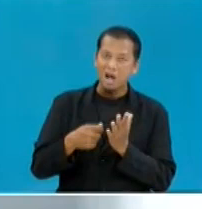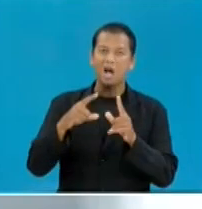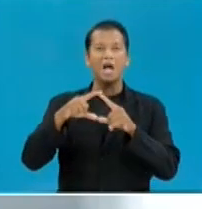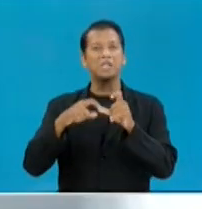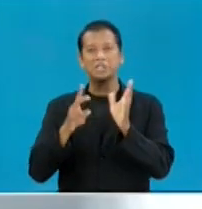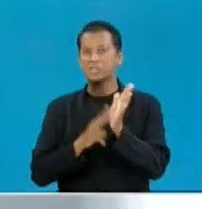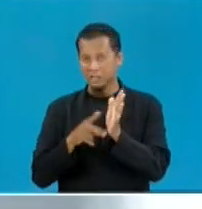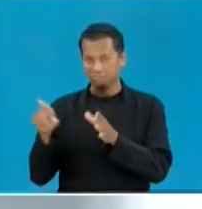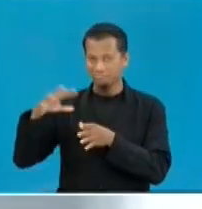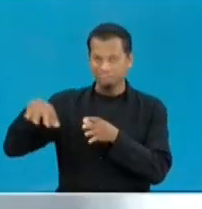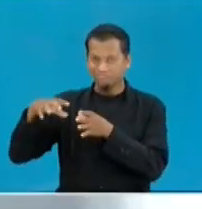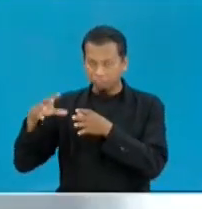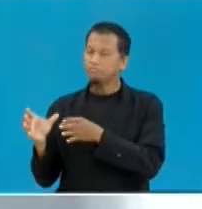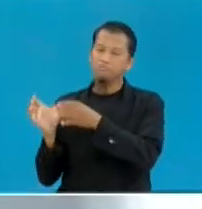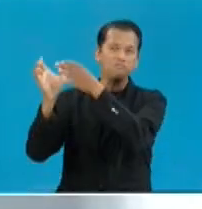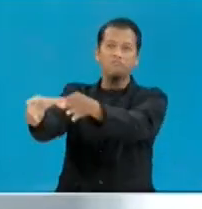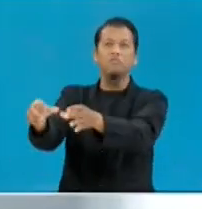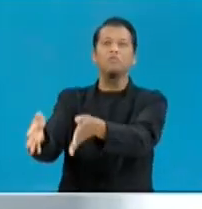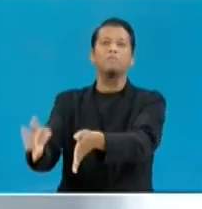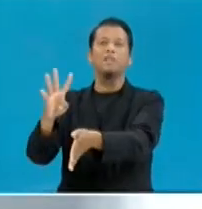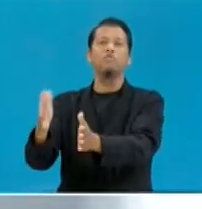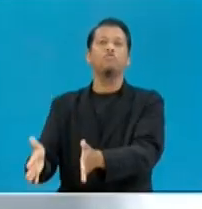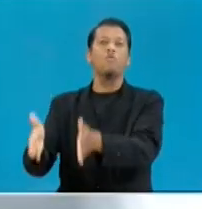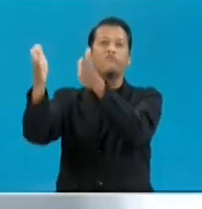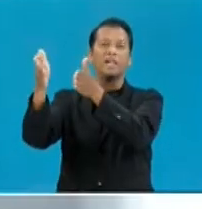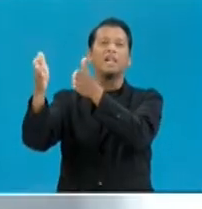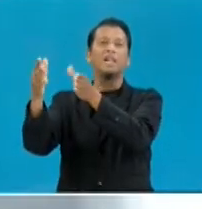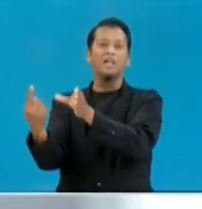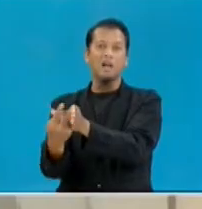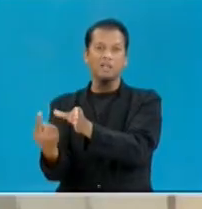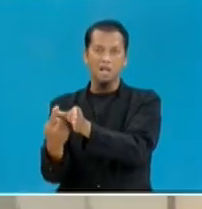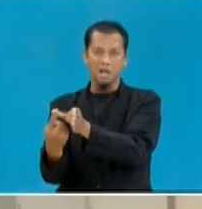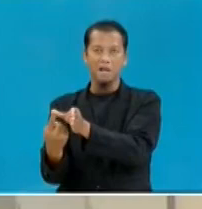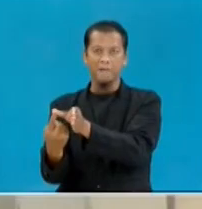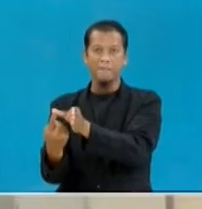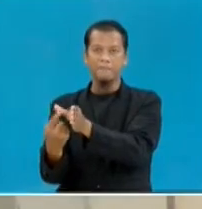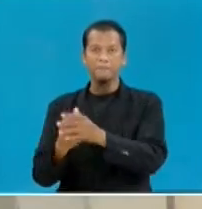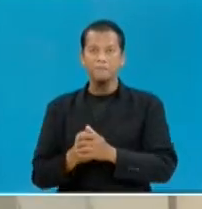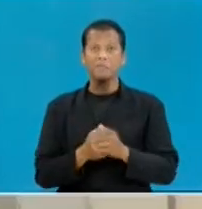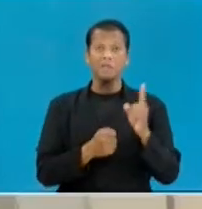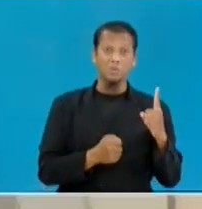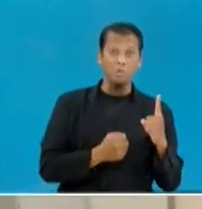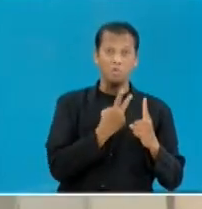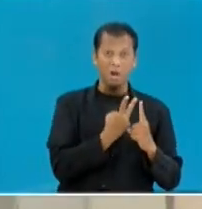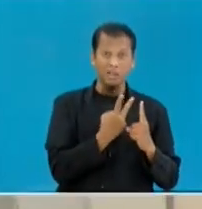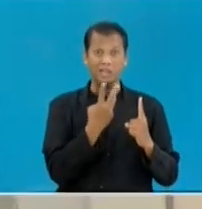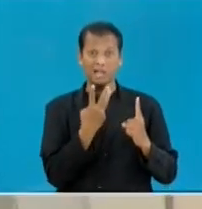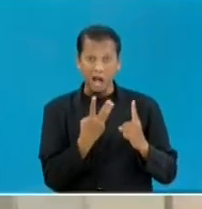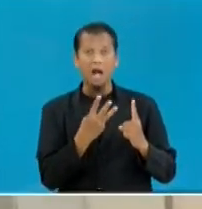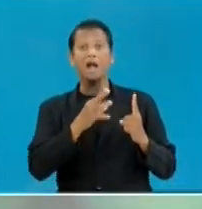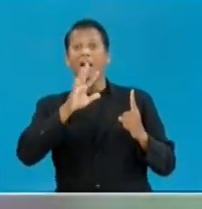saat ini ada empat Tower yang digunakan sebagai tempat karantina yakni Tower 123 dan juga lima